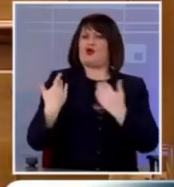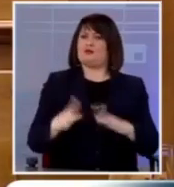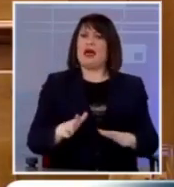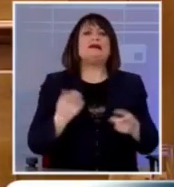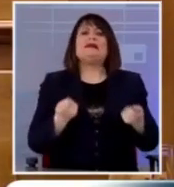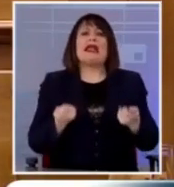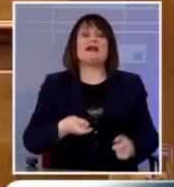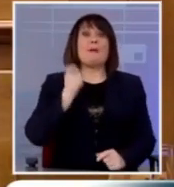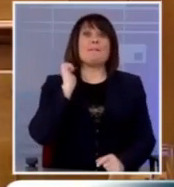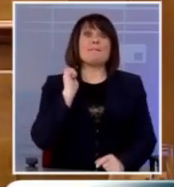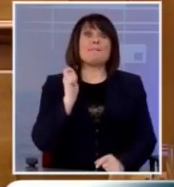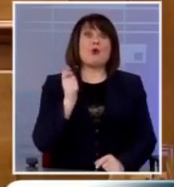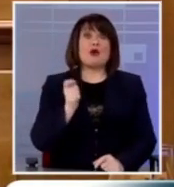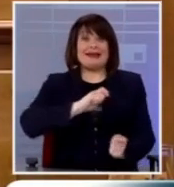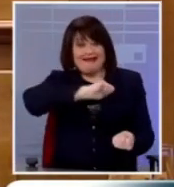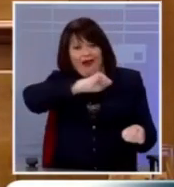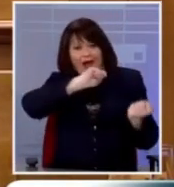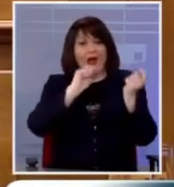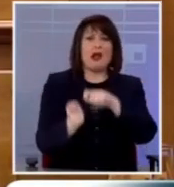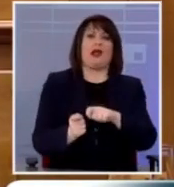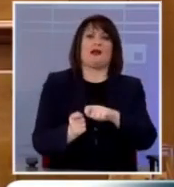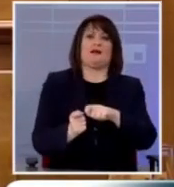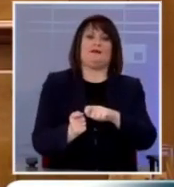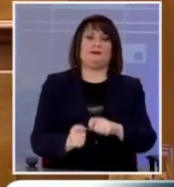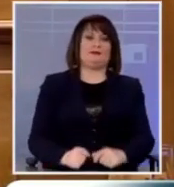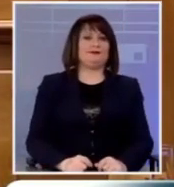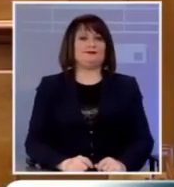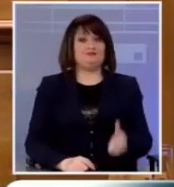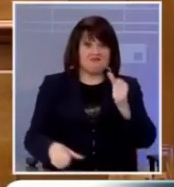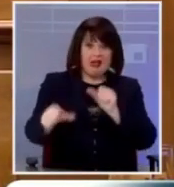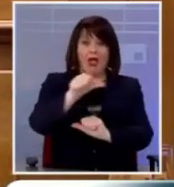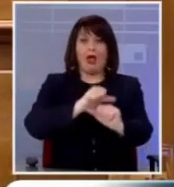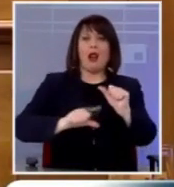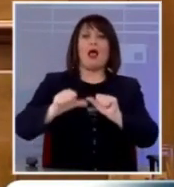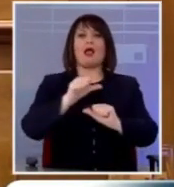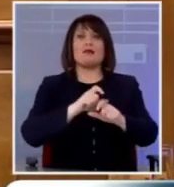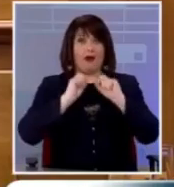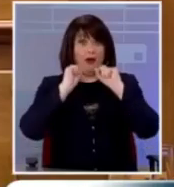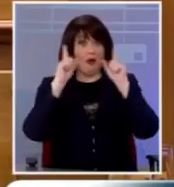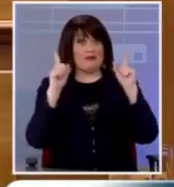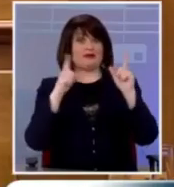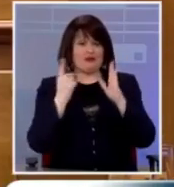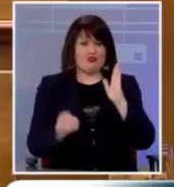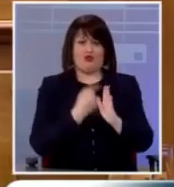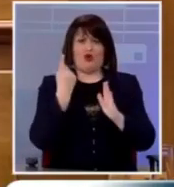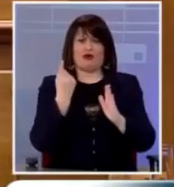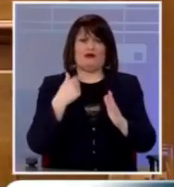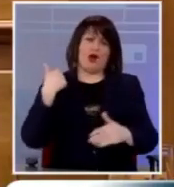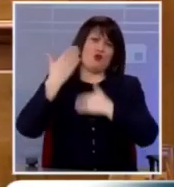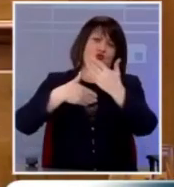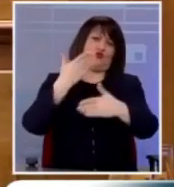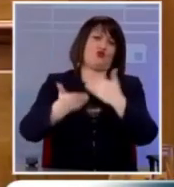μια πολιτική αλλαγή. Μια αλλαγή πρωτοφανέρωτη για τα